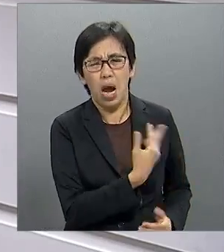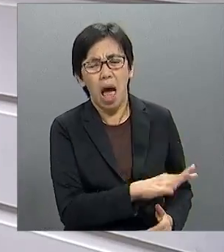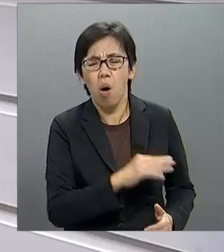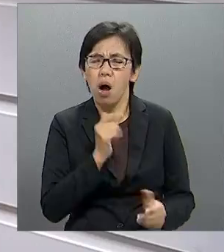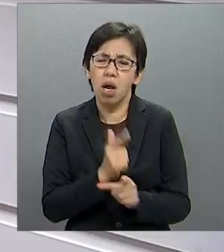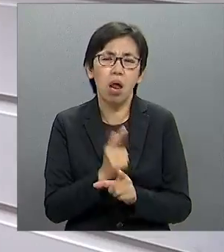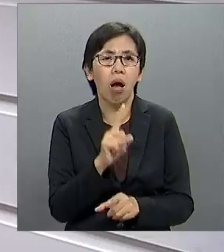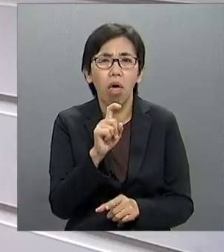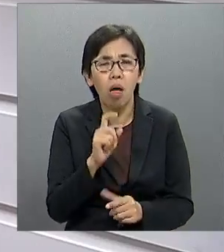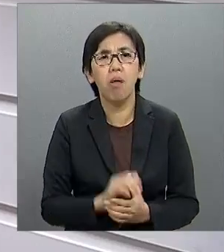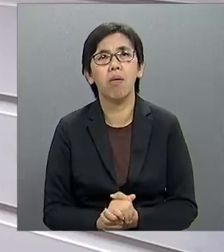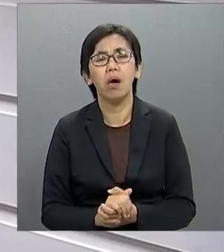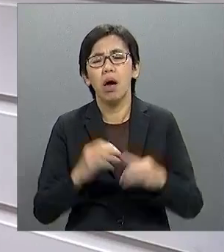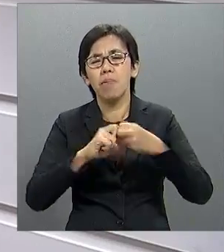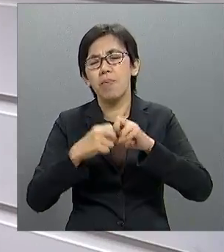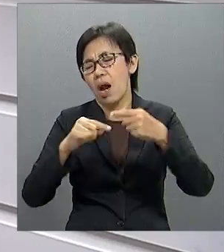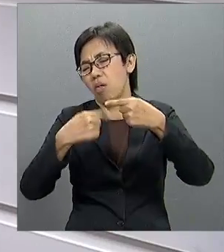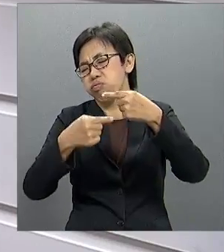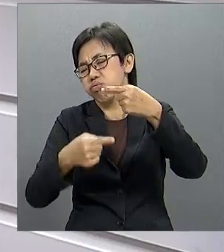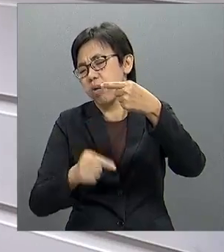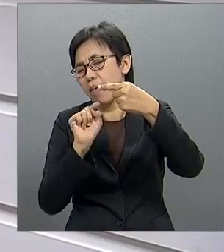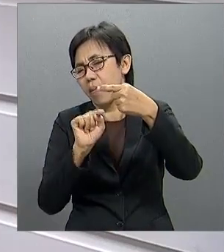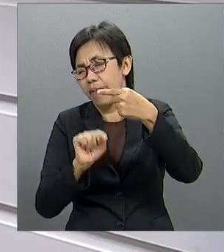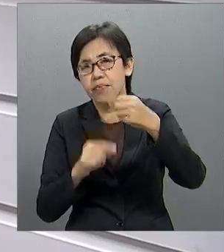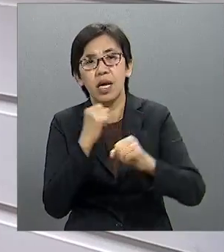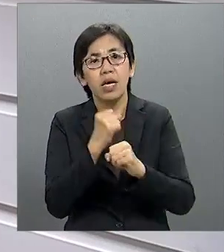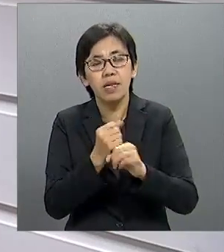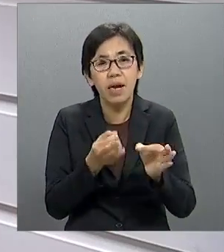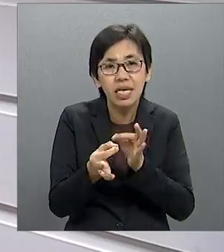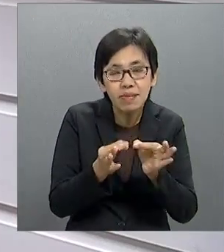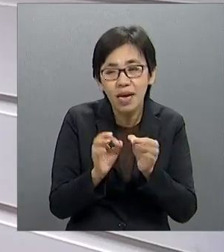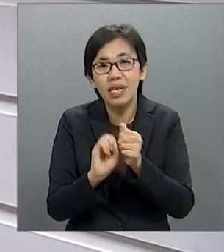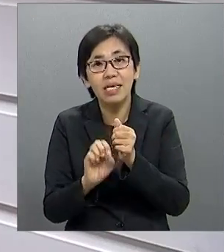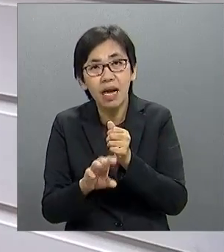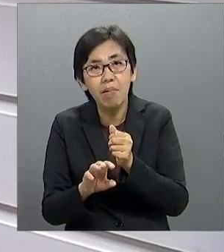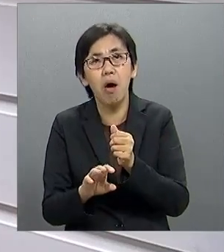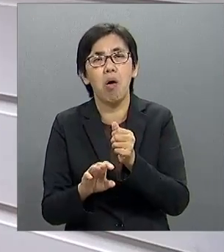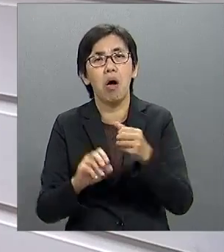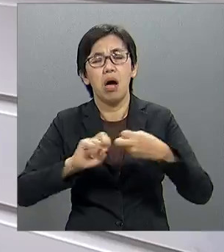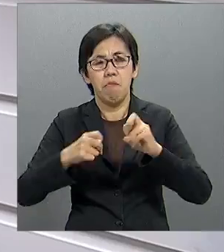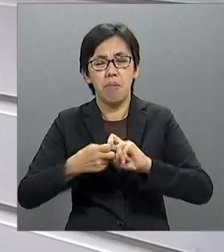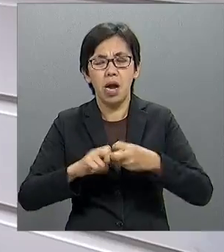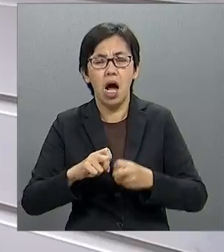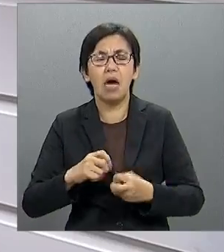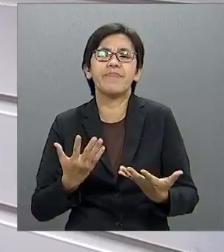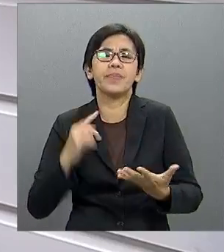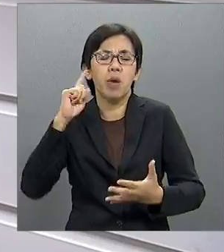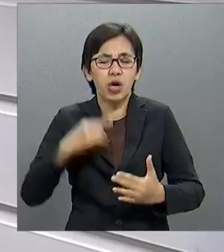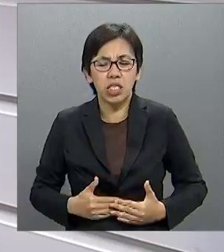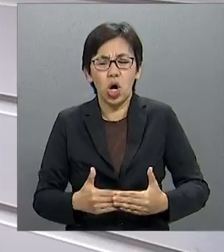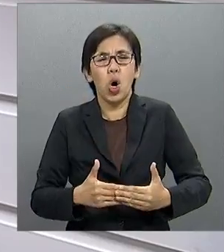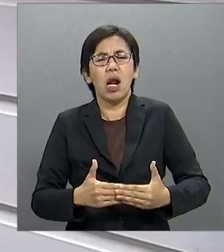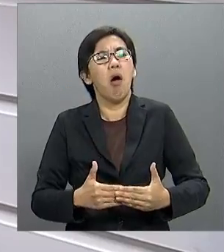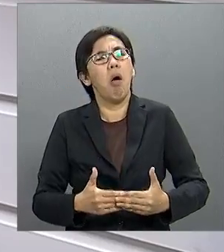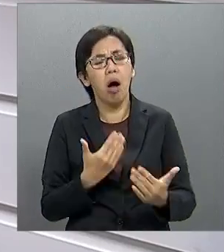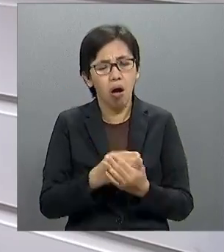เนี่ยเราทำงานกับสายปรึกษาทางเลือกเขาไม่พร้อม163ด้วยเนี่ยเราพบว่ามากกว่าครึ่งนึงนะ